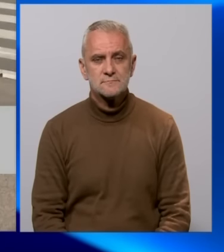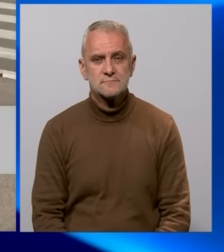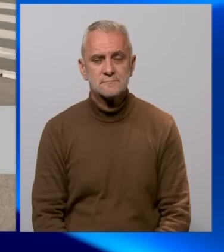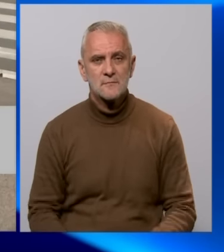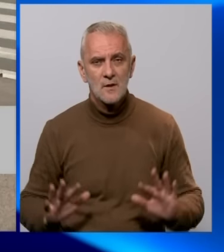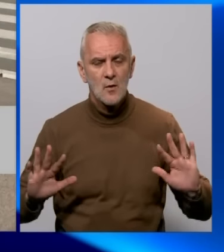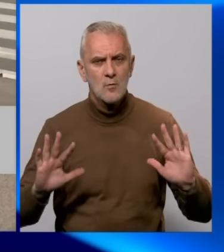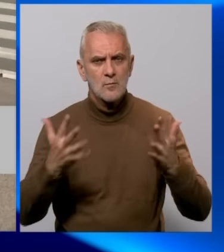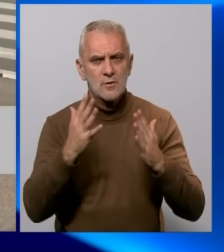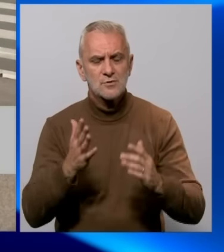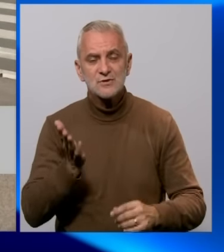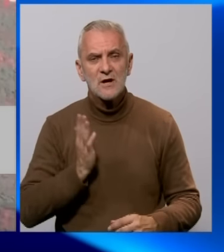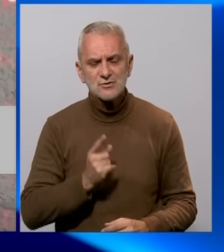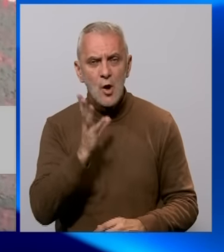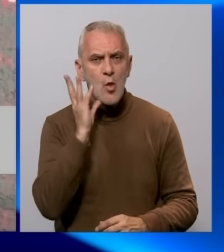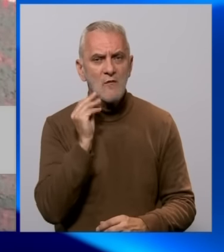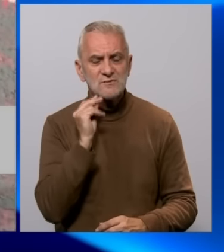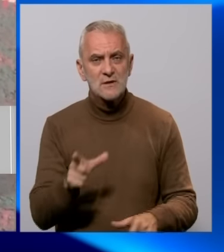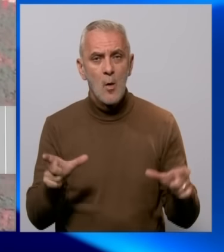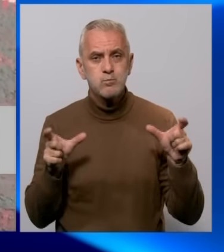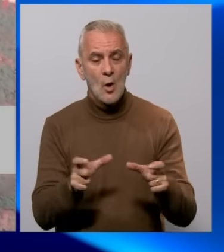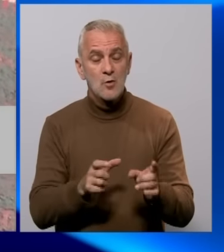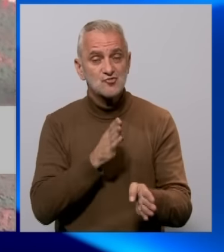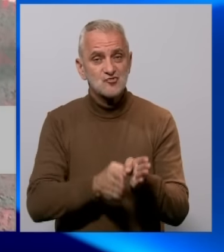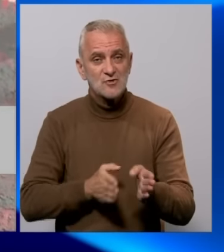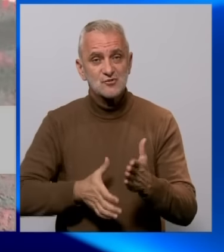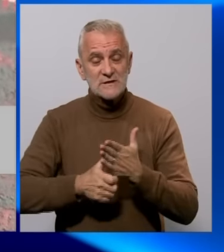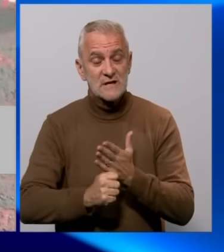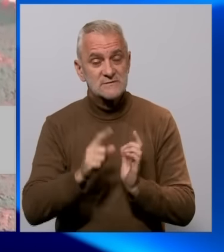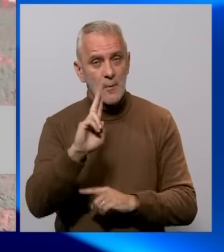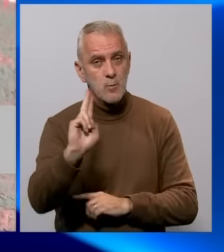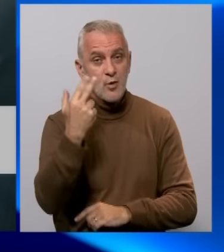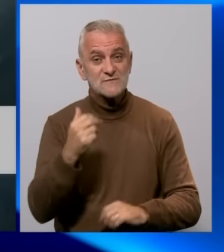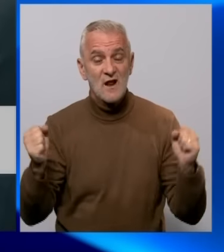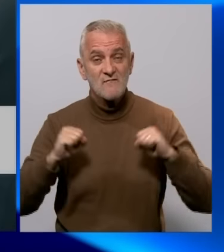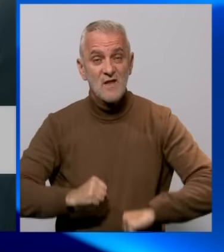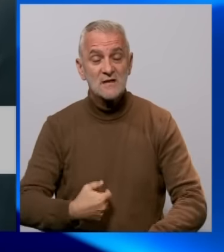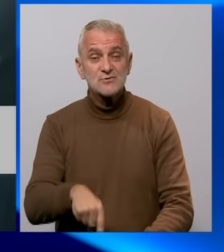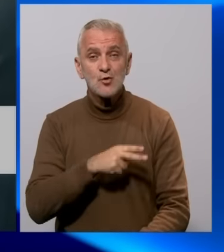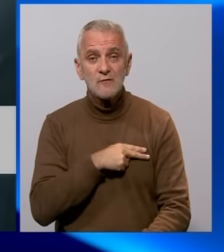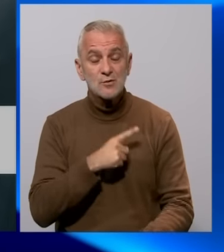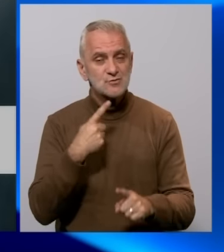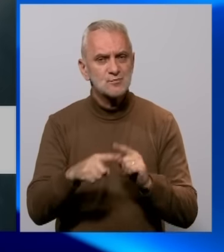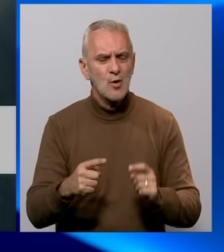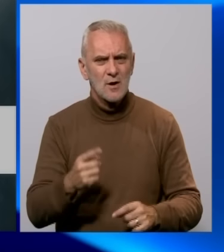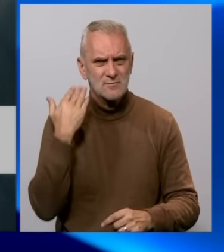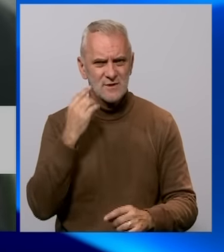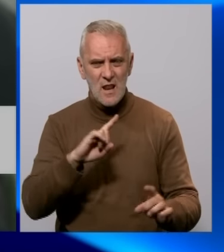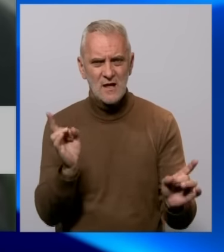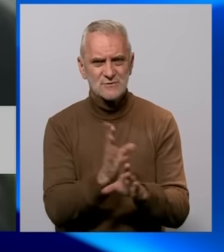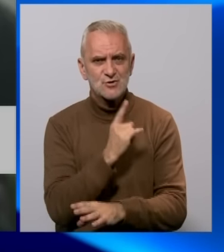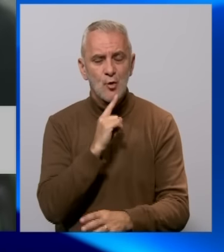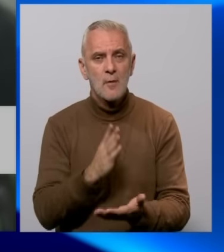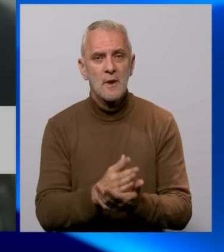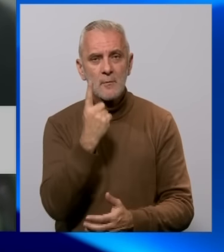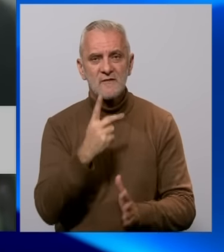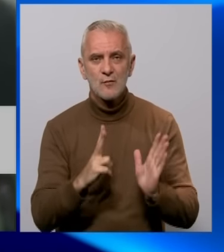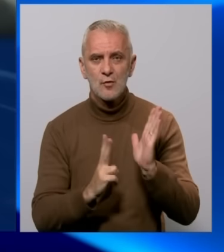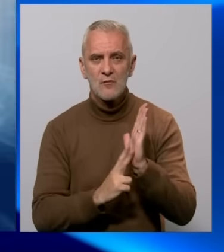Protest građana u Novom Sadu, blokirali željezničku stanicu i pozvali vlast na odgovornost zbog tragedije koja se desila 1.